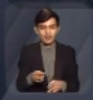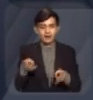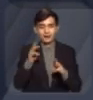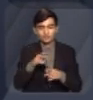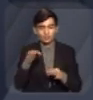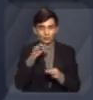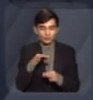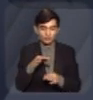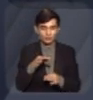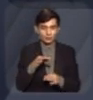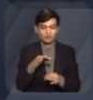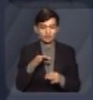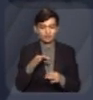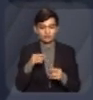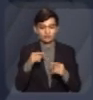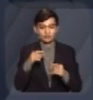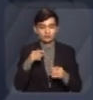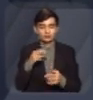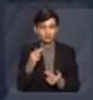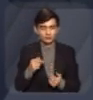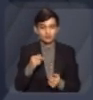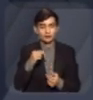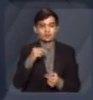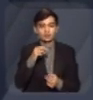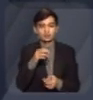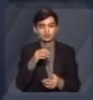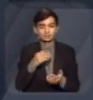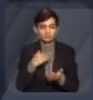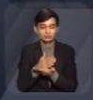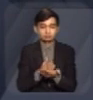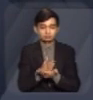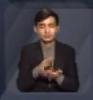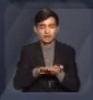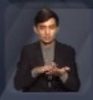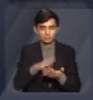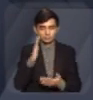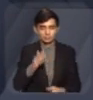Поэтому, конечно, соответствующая работа продолжается.